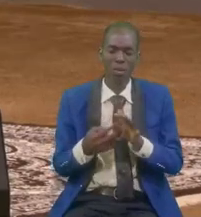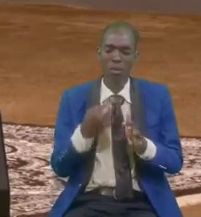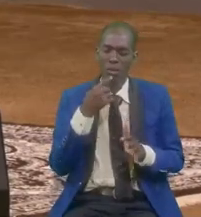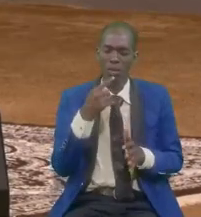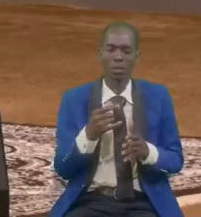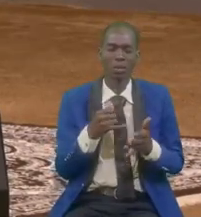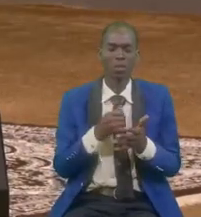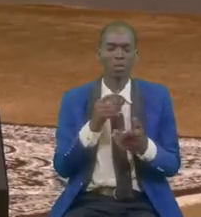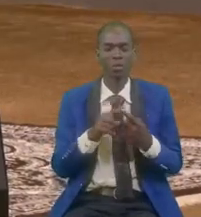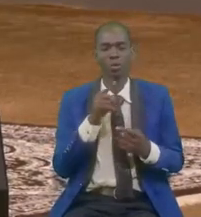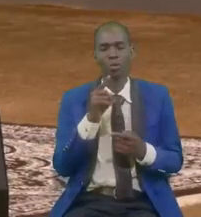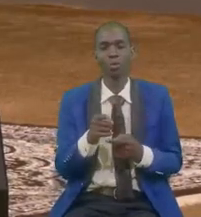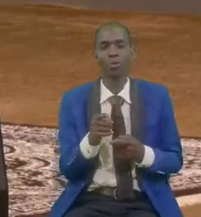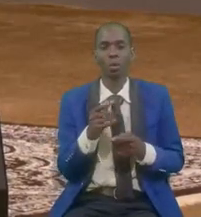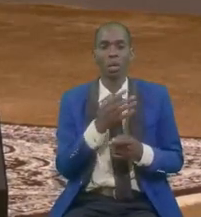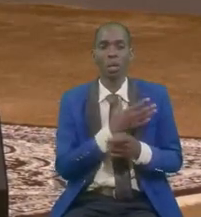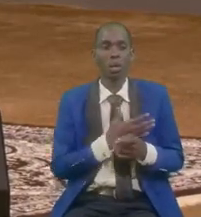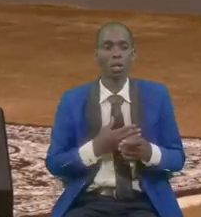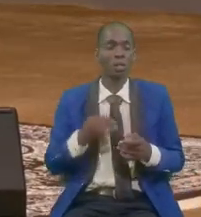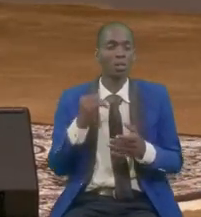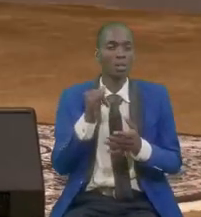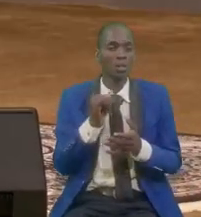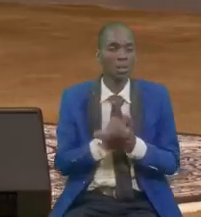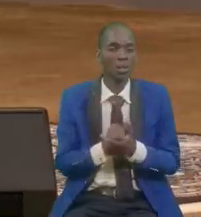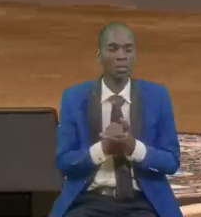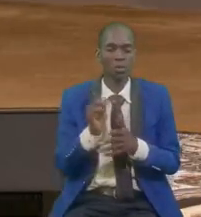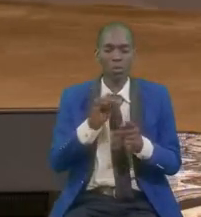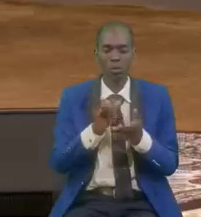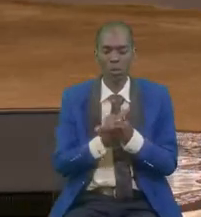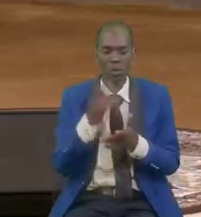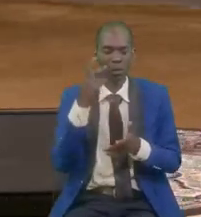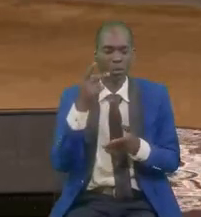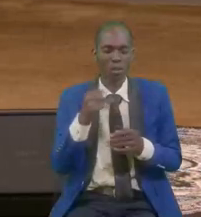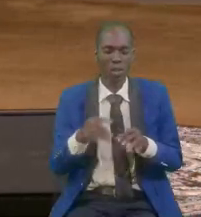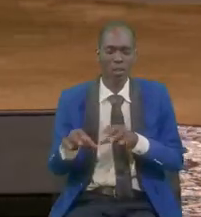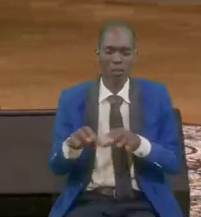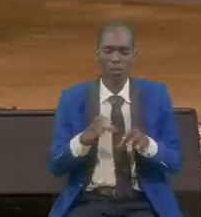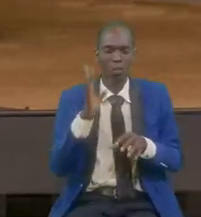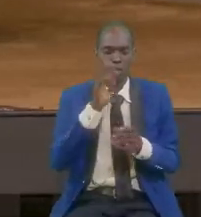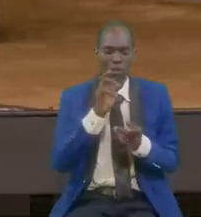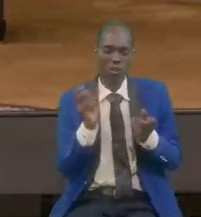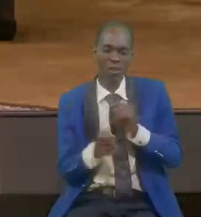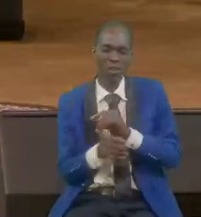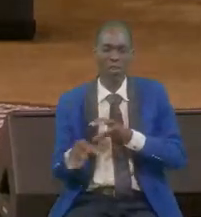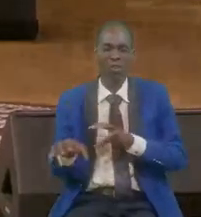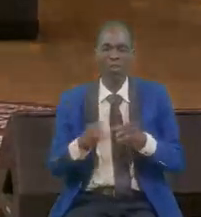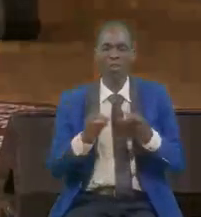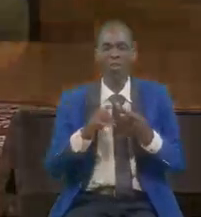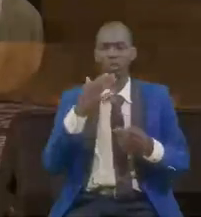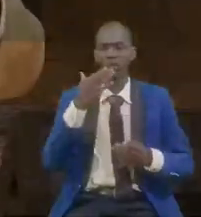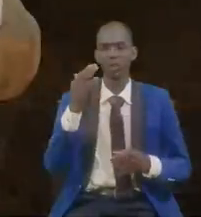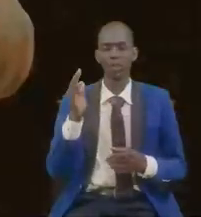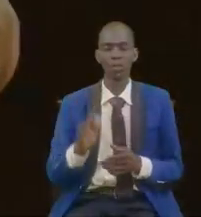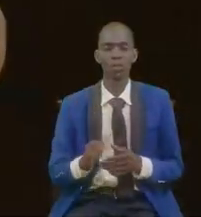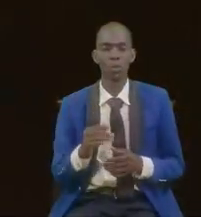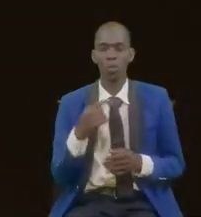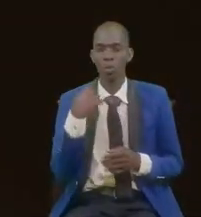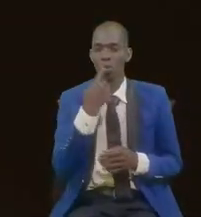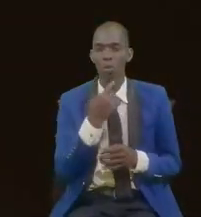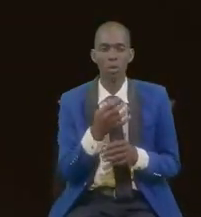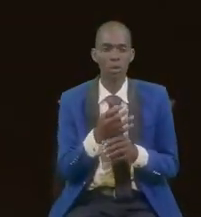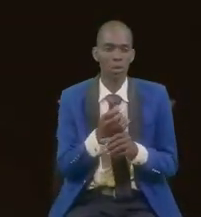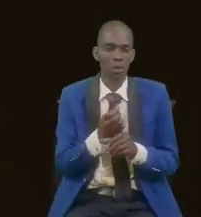action vont juger l'action là comme étant mauvaise. Les gens qui sont aux côtés, qui sont du